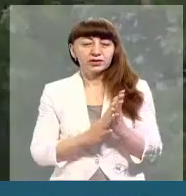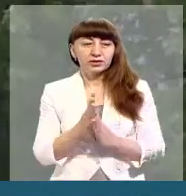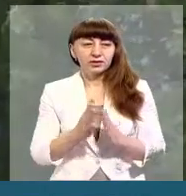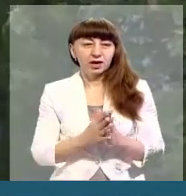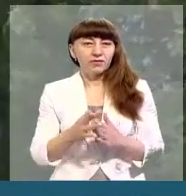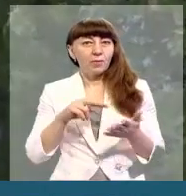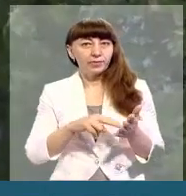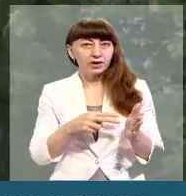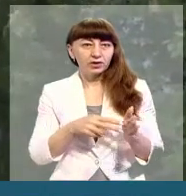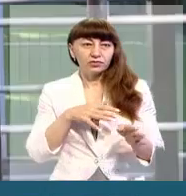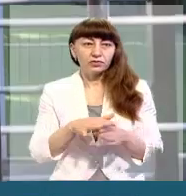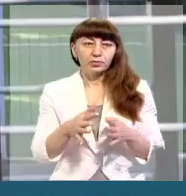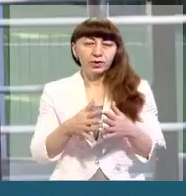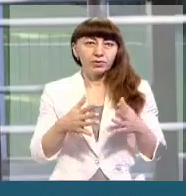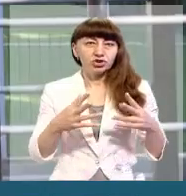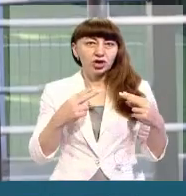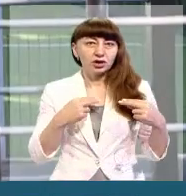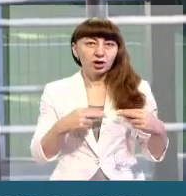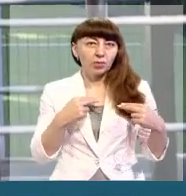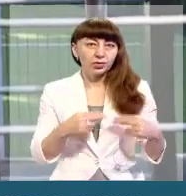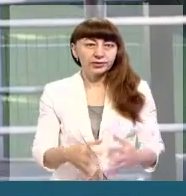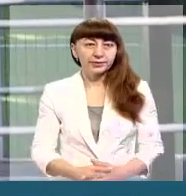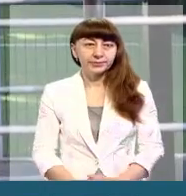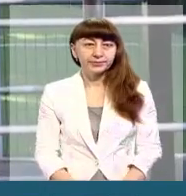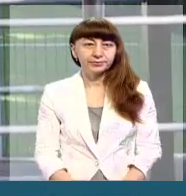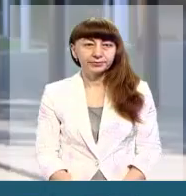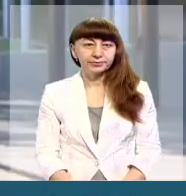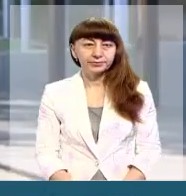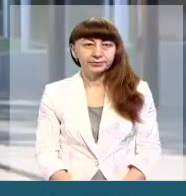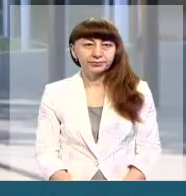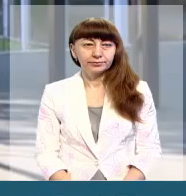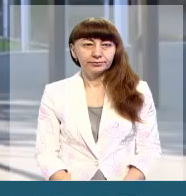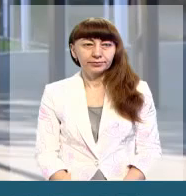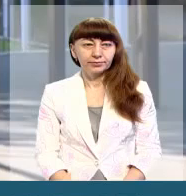ретке келтірілген. Ол үшін 14 миллион 500 мың теңге қаражат жұмсалған.